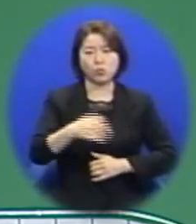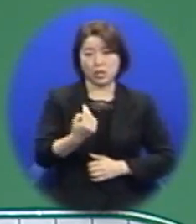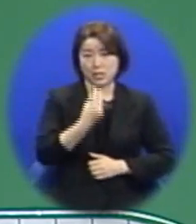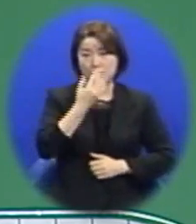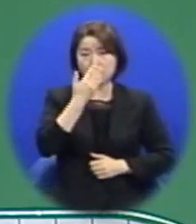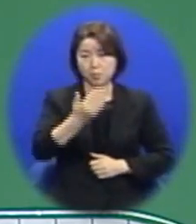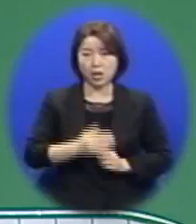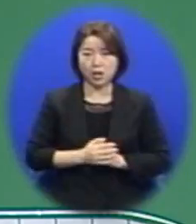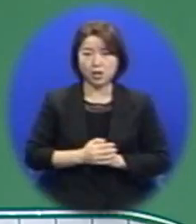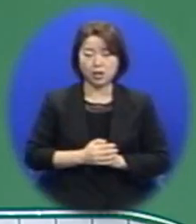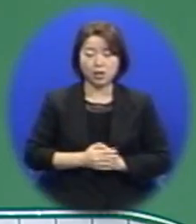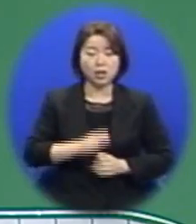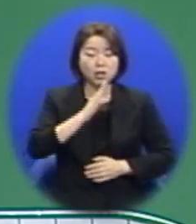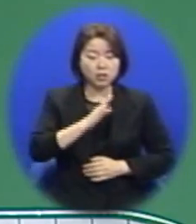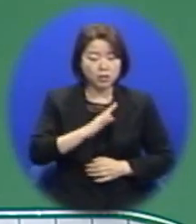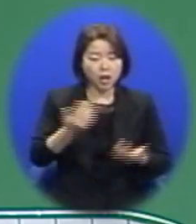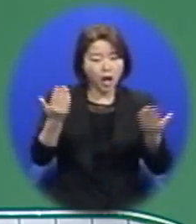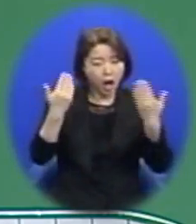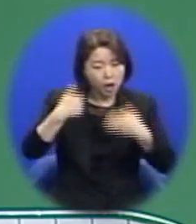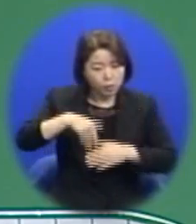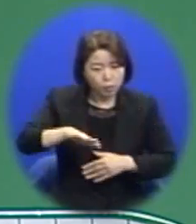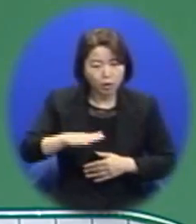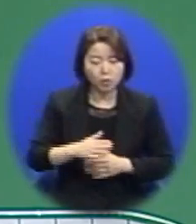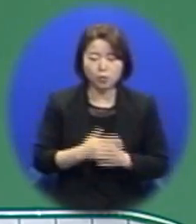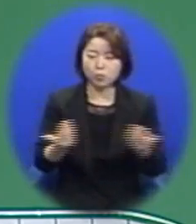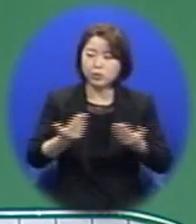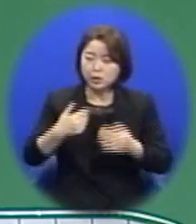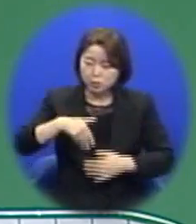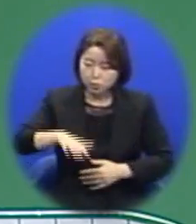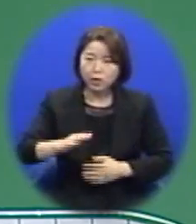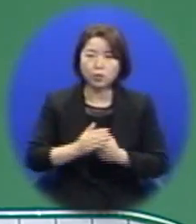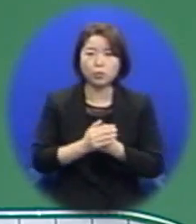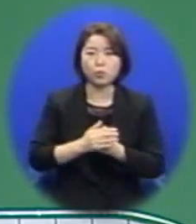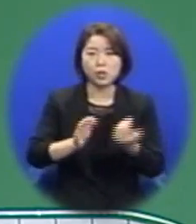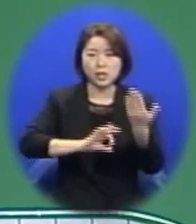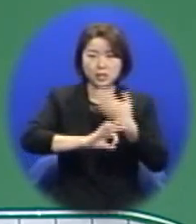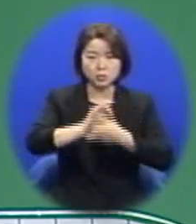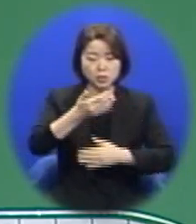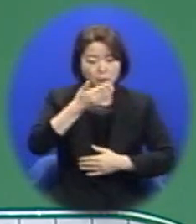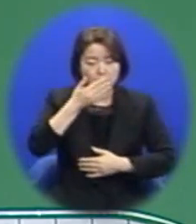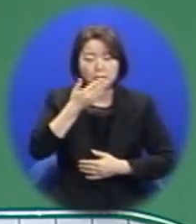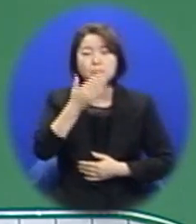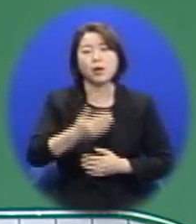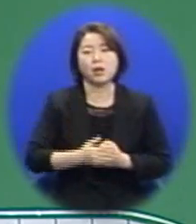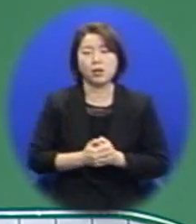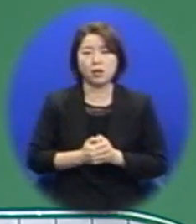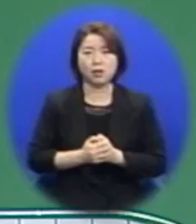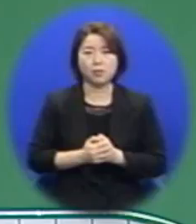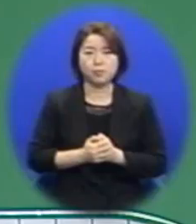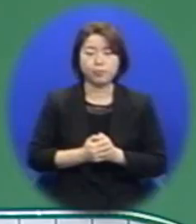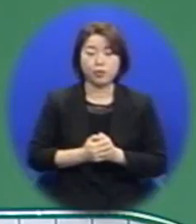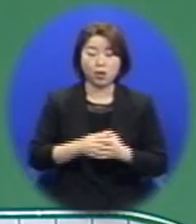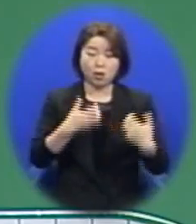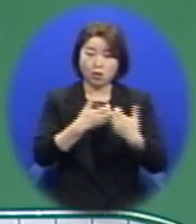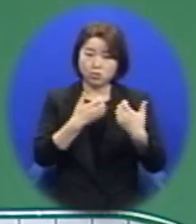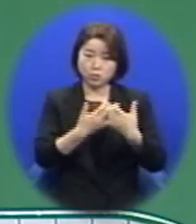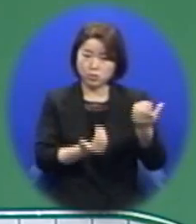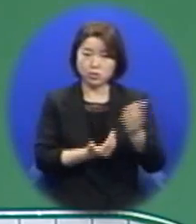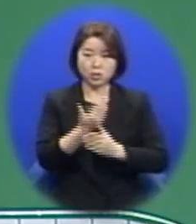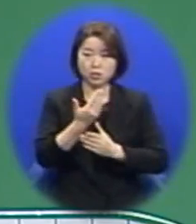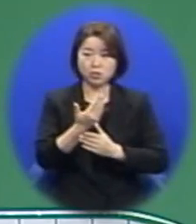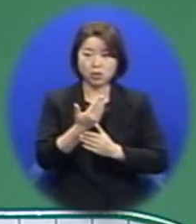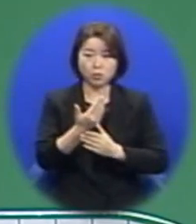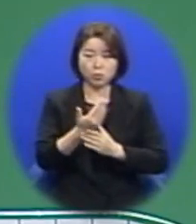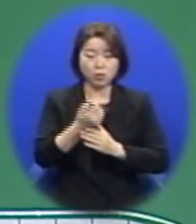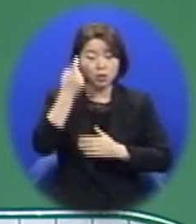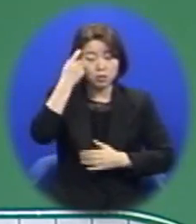가는 거고, 직장도 가는 거고, 아침에 일어나서 밥도 먹는 거죠. 전쟁이 일어날 거라고 생각이 들면 어떻게 하루들 견딜